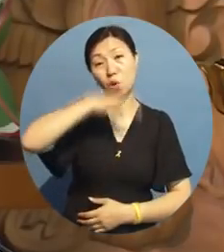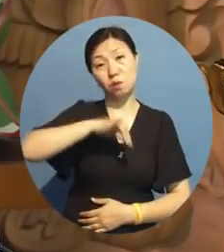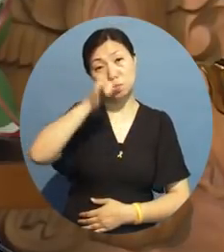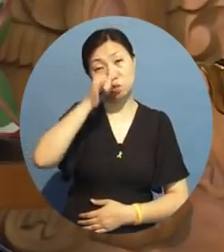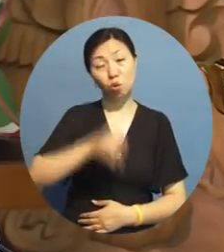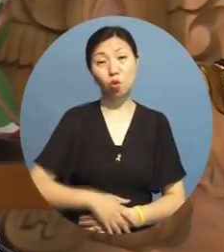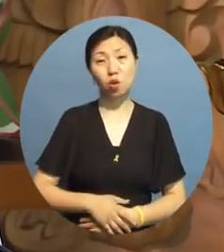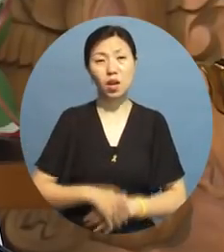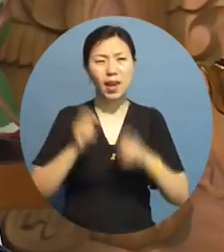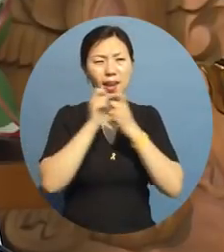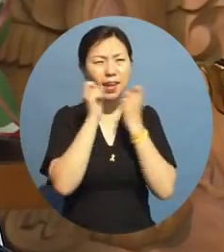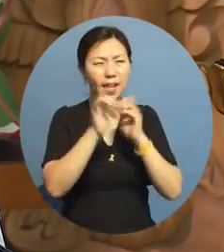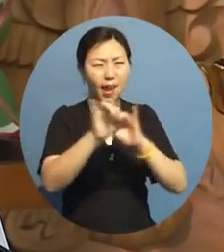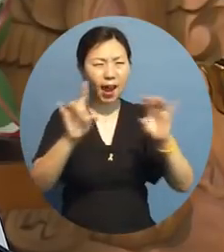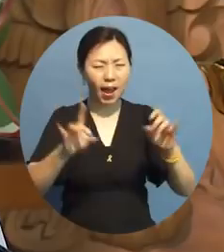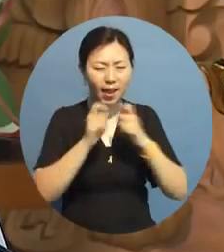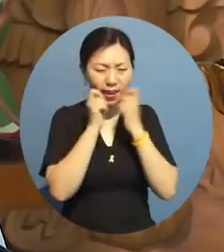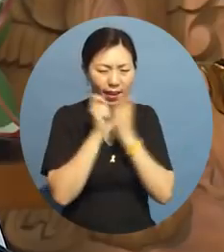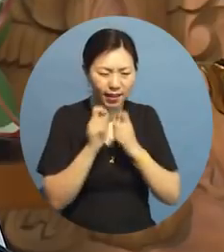자기 살기 바쁜데 그래도 저